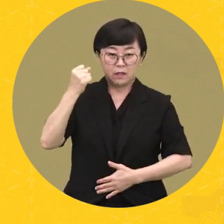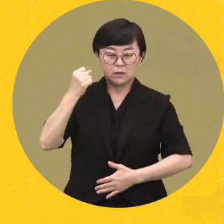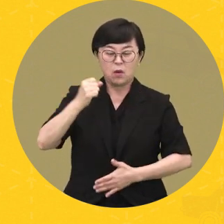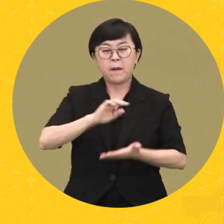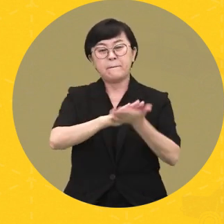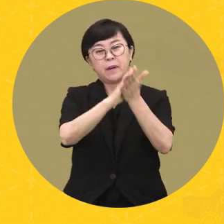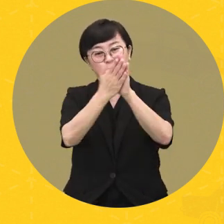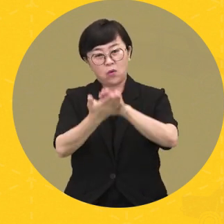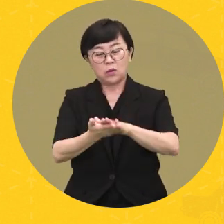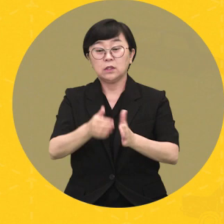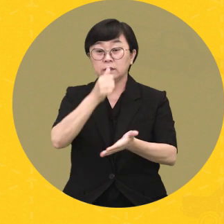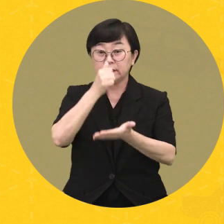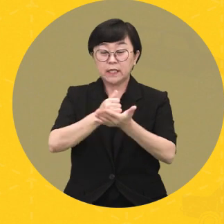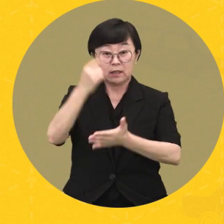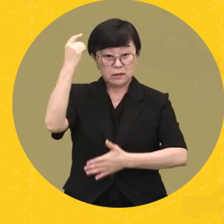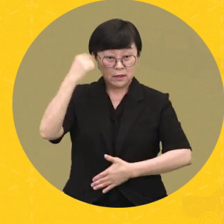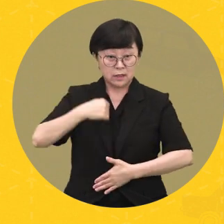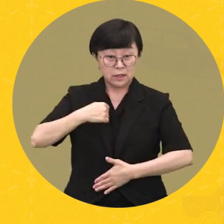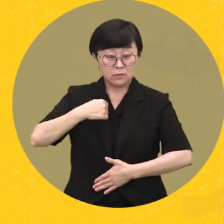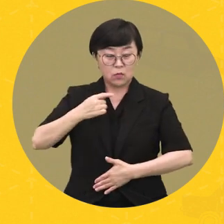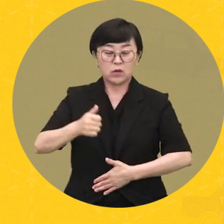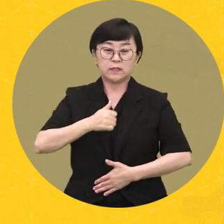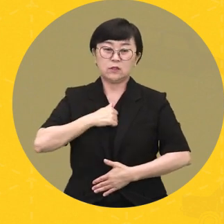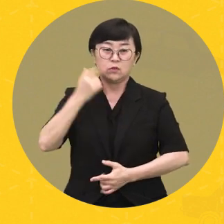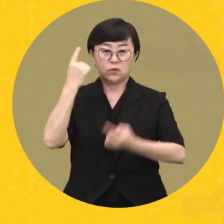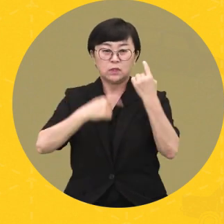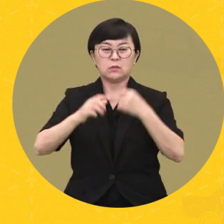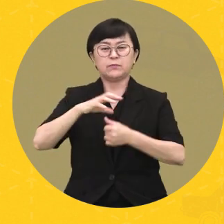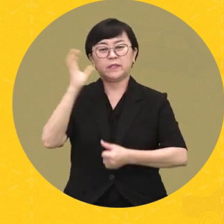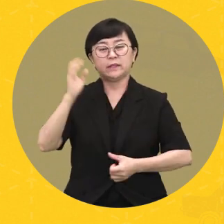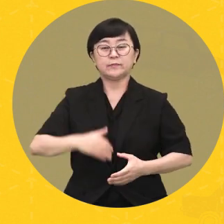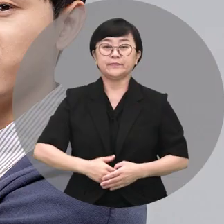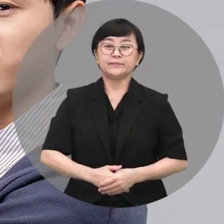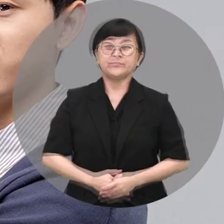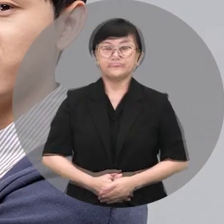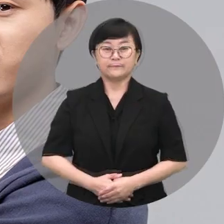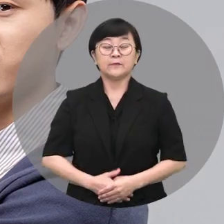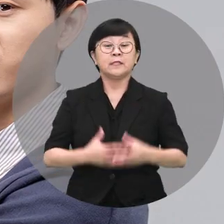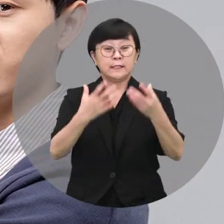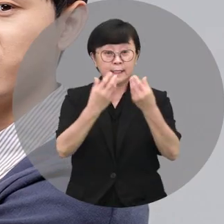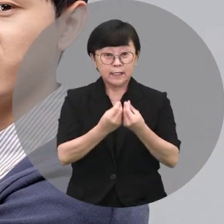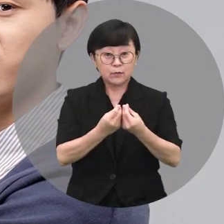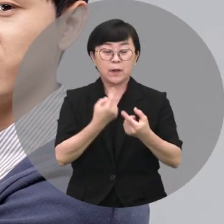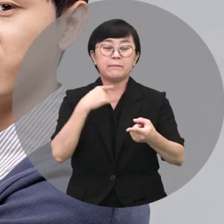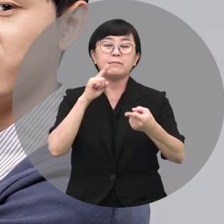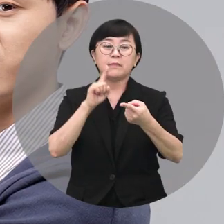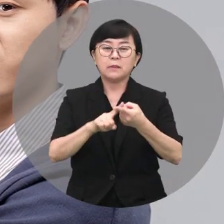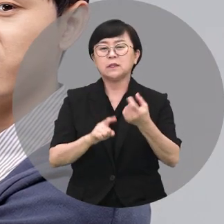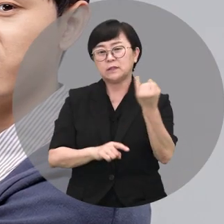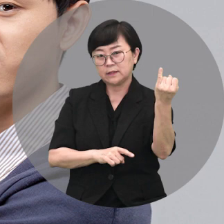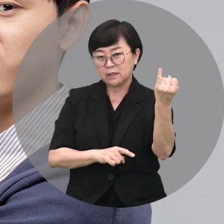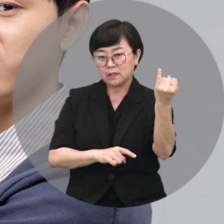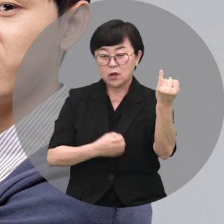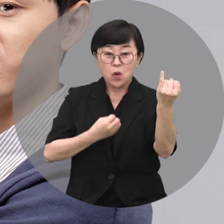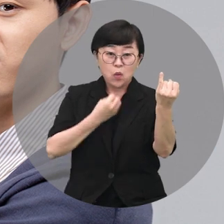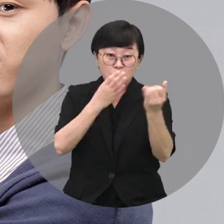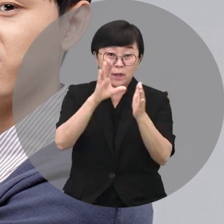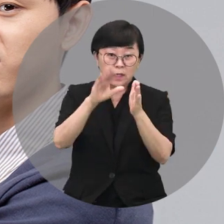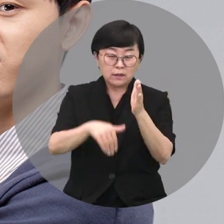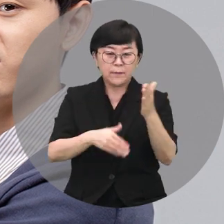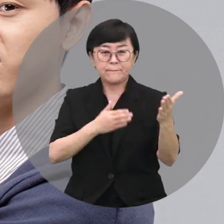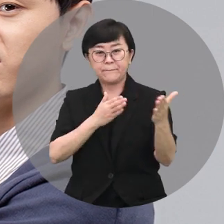꾸며 죄책감이나 자존감의 손상에서 벗어나게 해주죠. 예를 들면 마음에 드는 이성에게 고백을